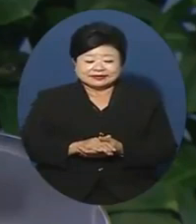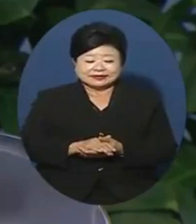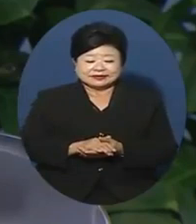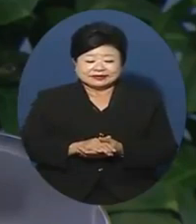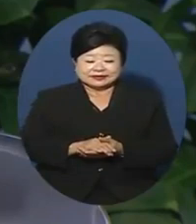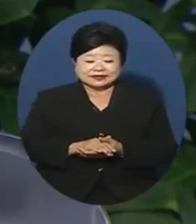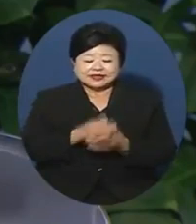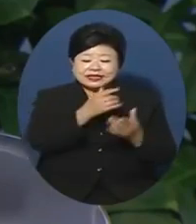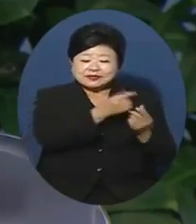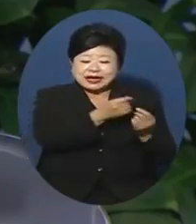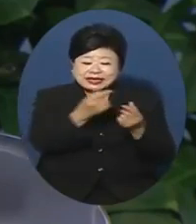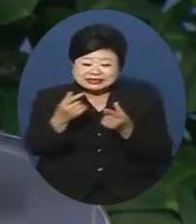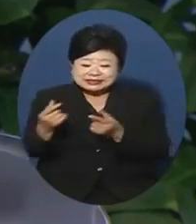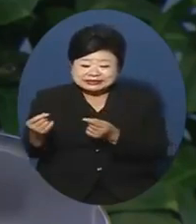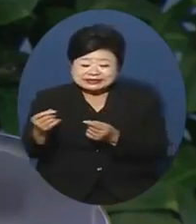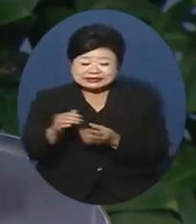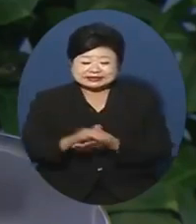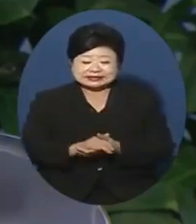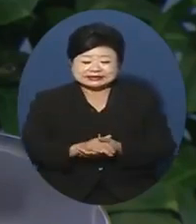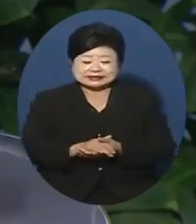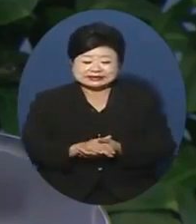이와 같이